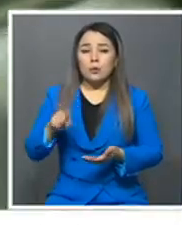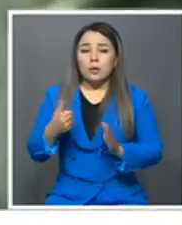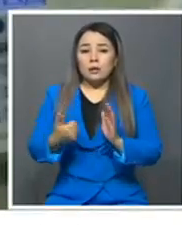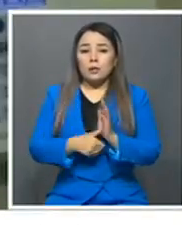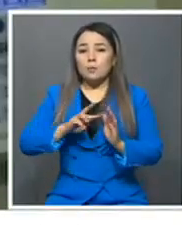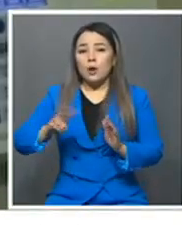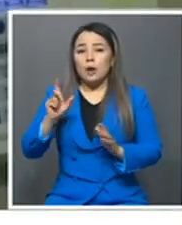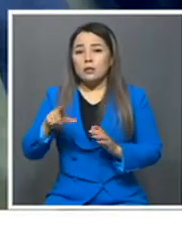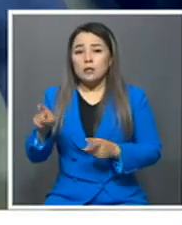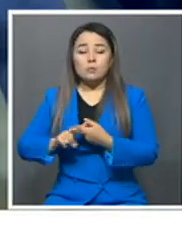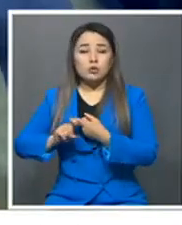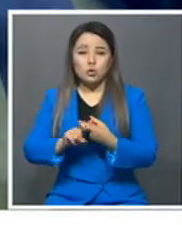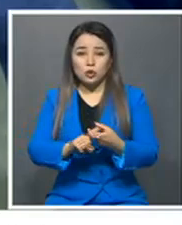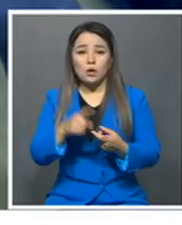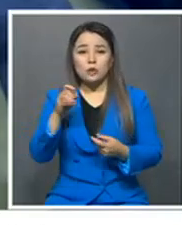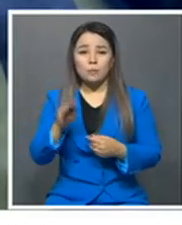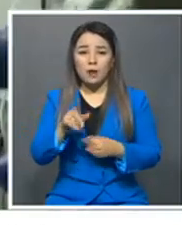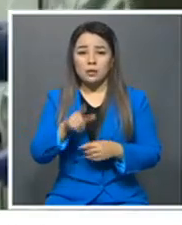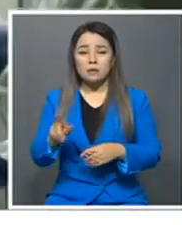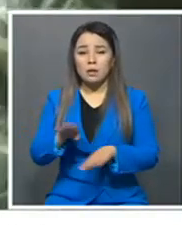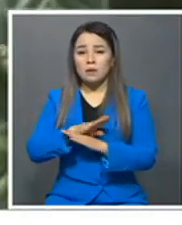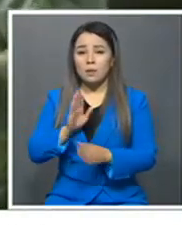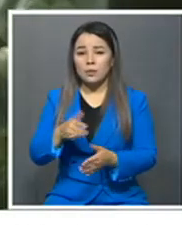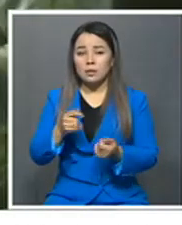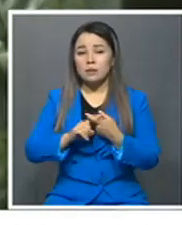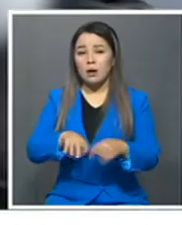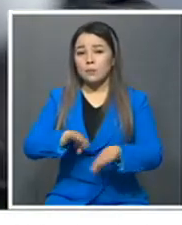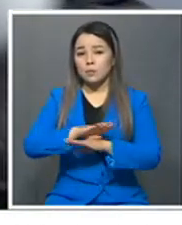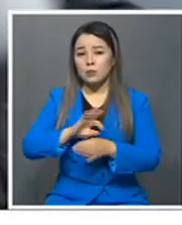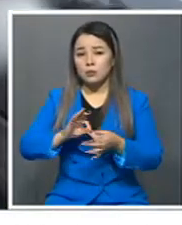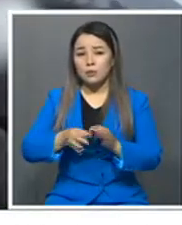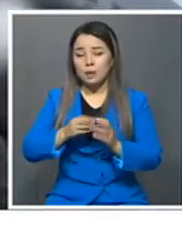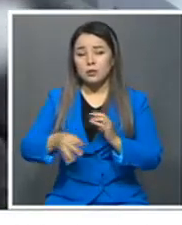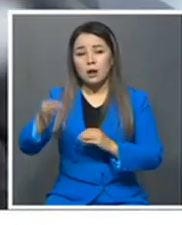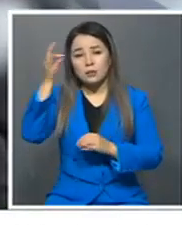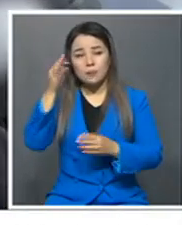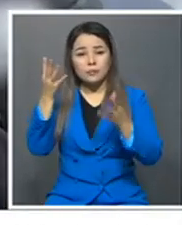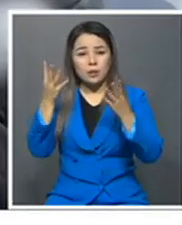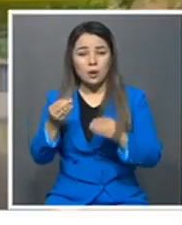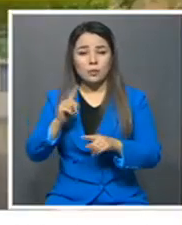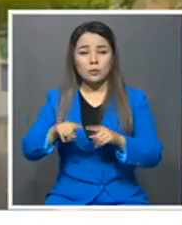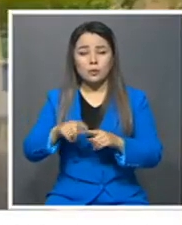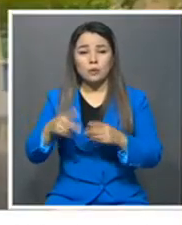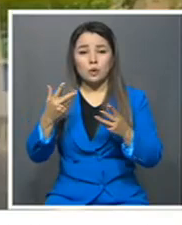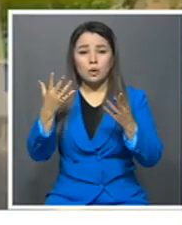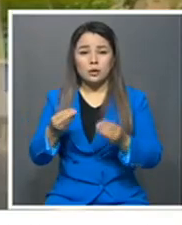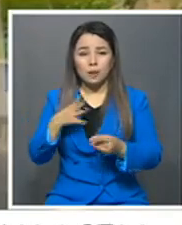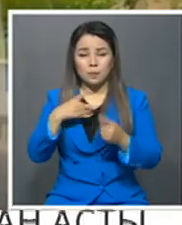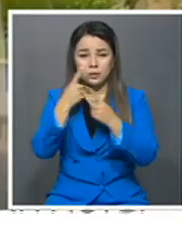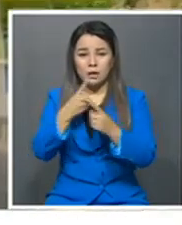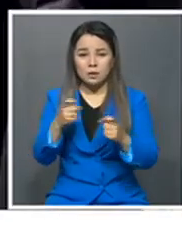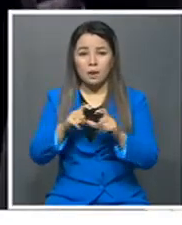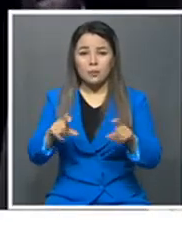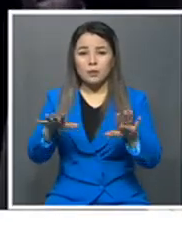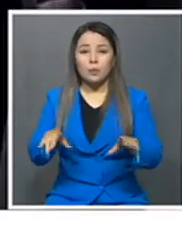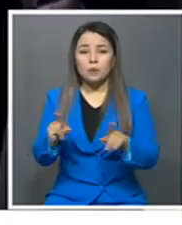миллион адам жұқтырып, 100 мыңы жан тәсілім еткен. Індеттен қайтыс болғандарды еске алу мақсатында алдағы 3 күнде федералдық үкімет